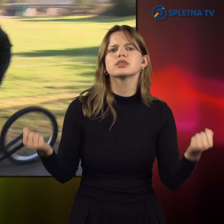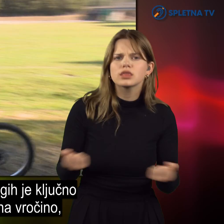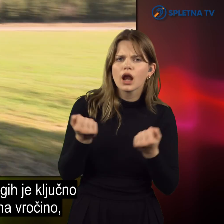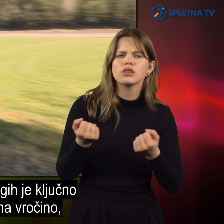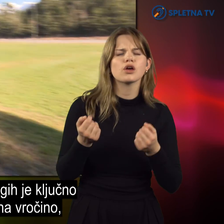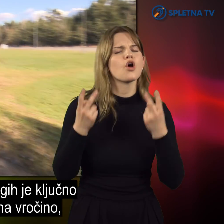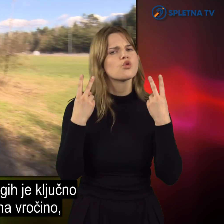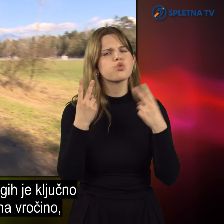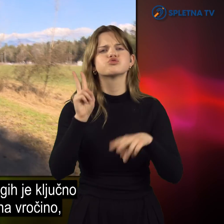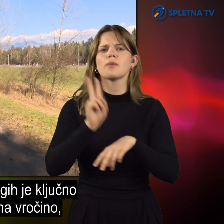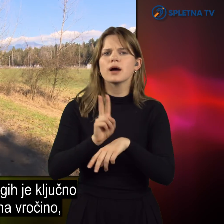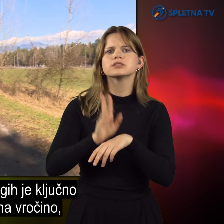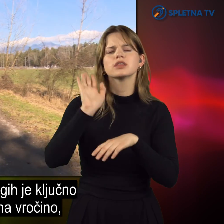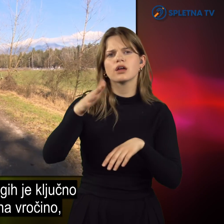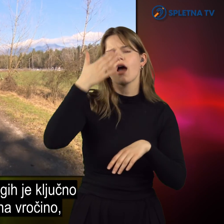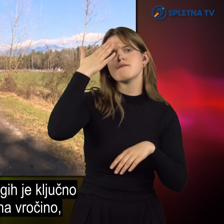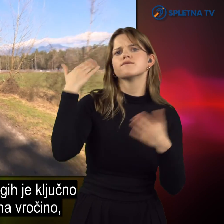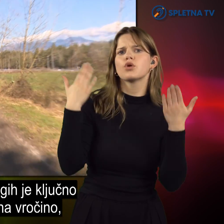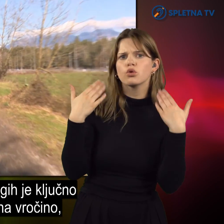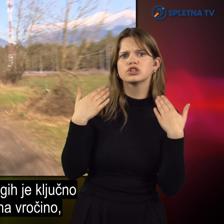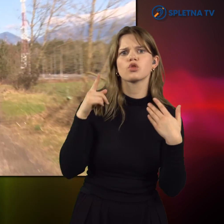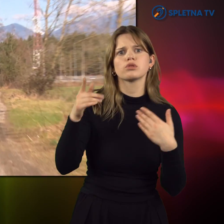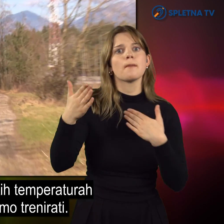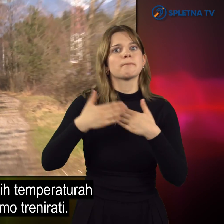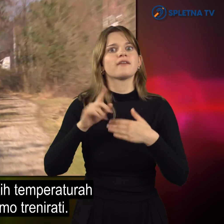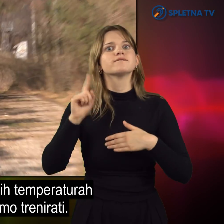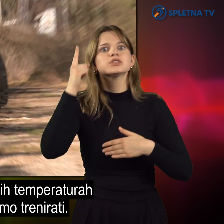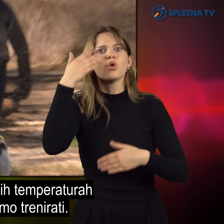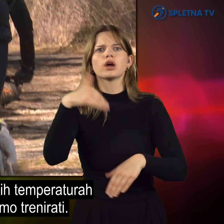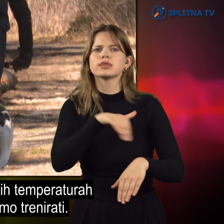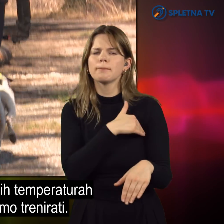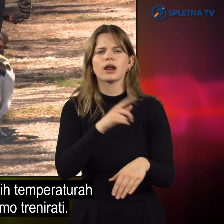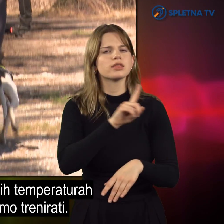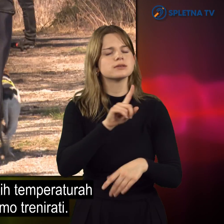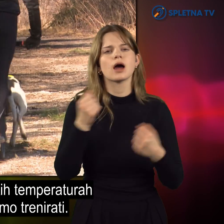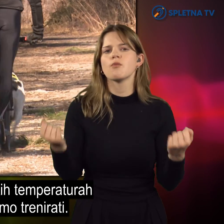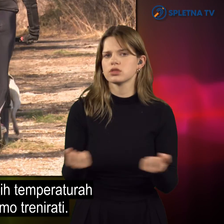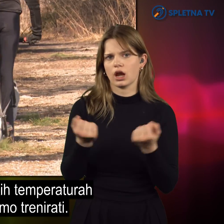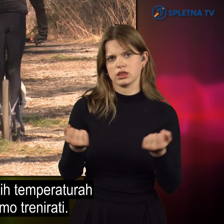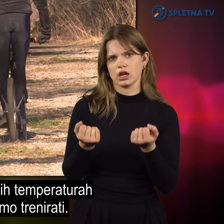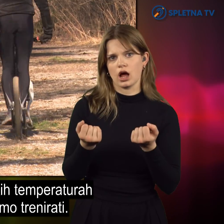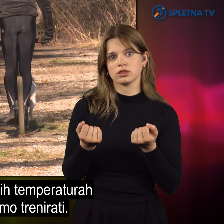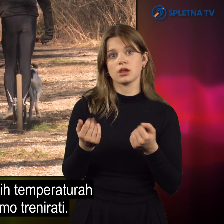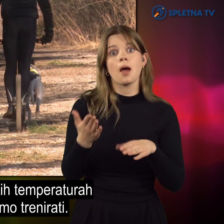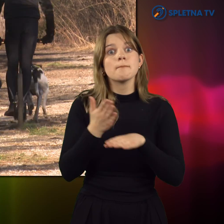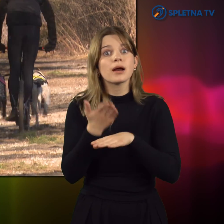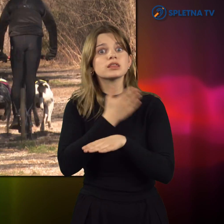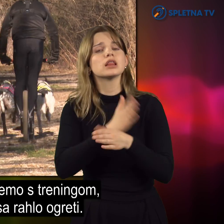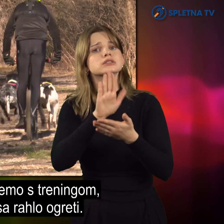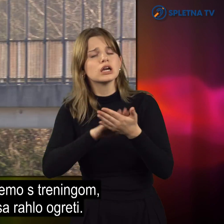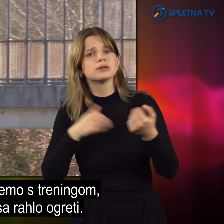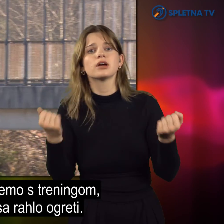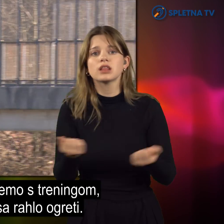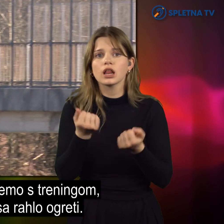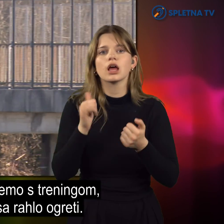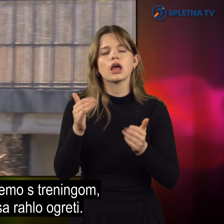Pri treningih je ključno paziti na vročino, saj pri visokih temperaturah ne smemo trenirati.